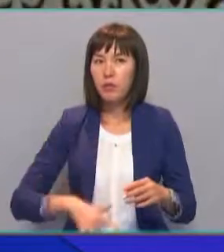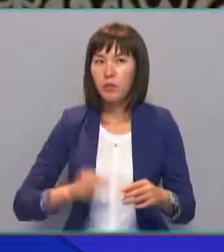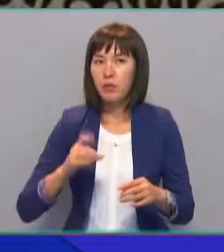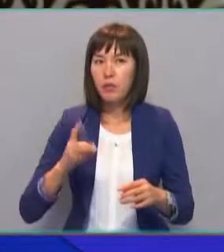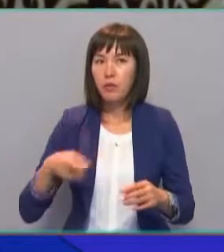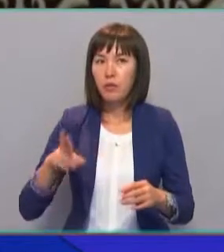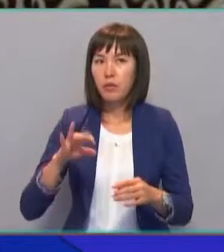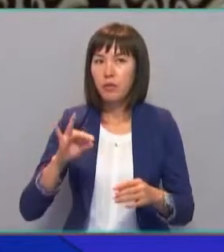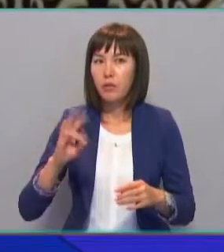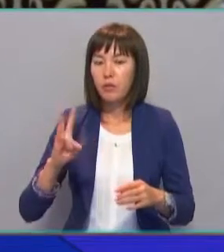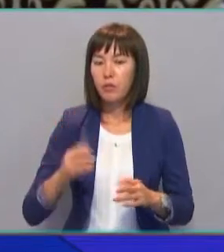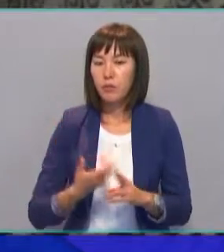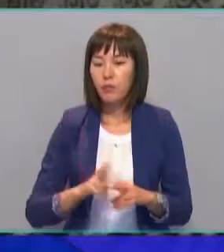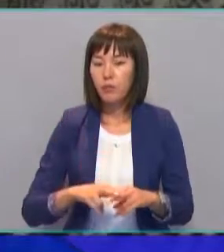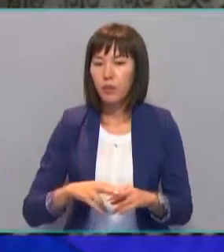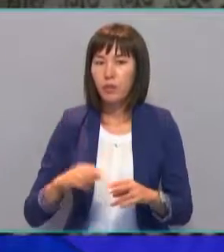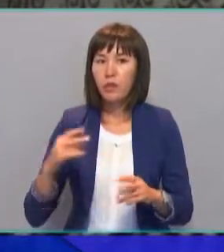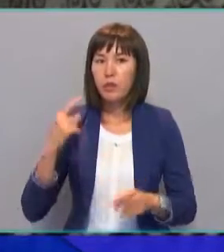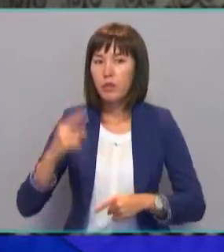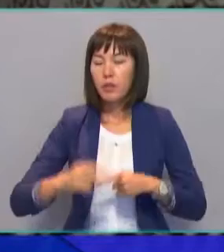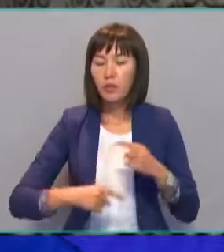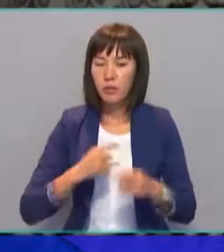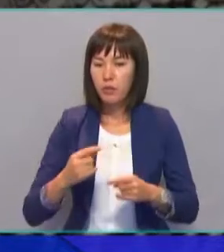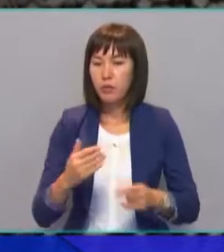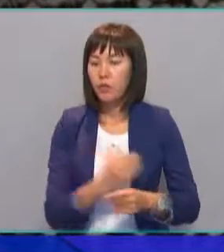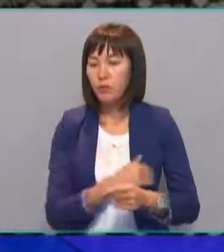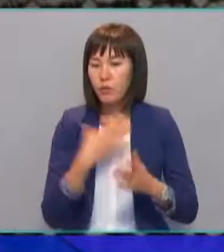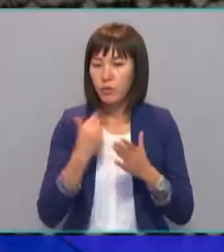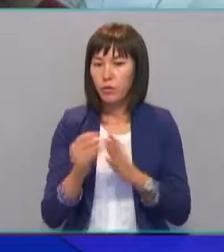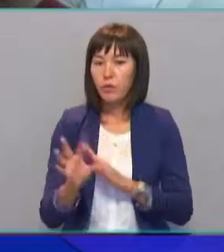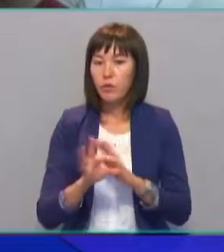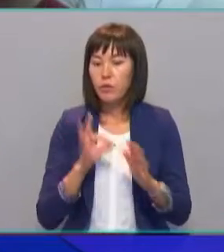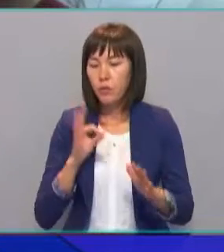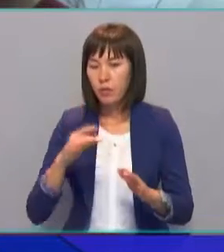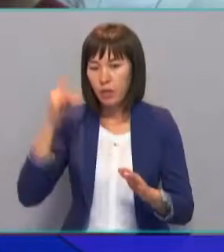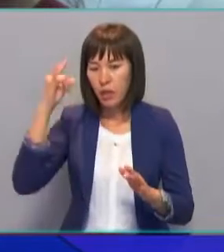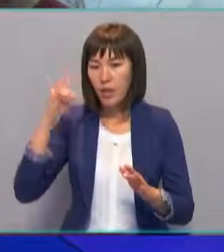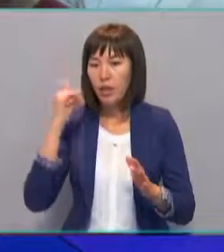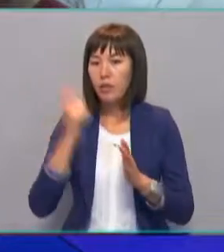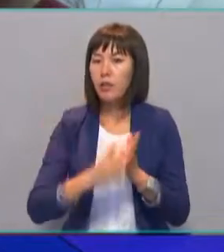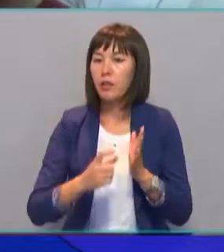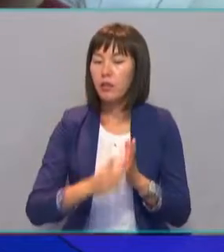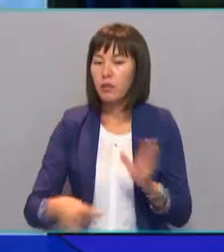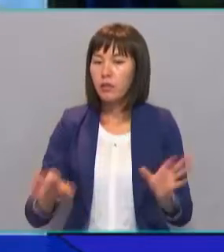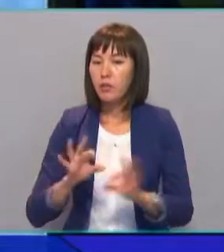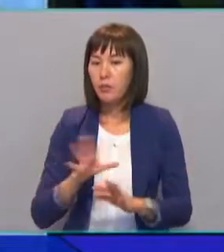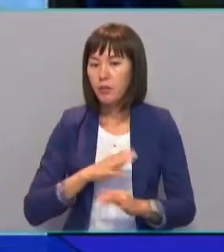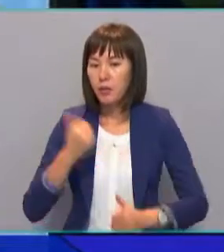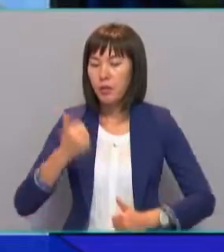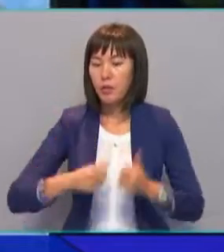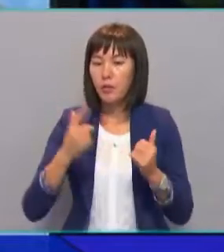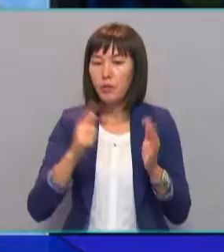аккордеон аспаптарының сүйемелдеуімен орындалса, келесі кезеңде үміткерлердің өз таңдауы бойынша қазақ композиторларының әндері айтылды.